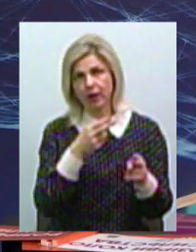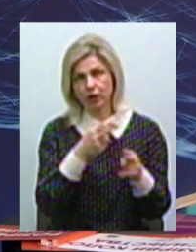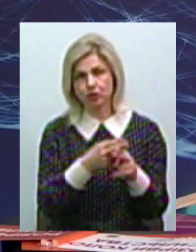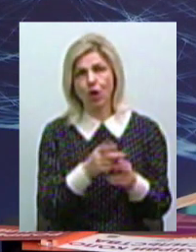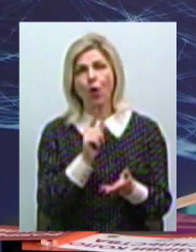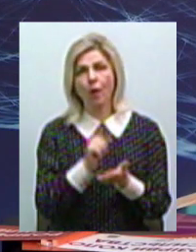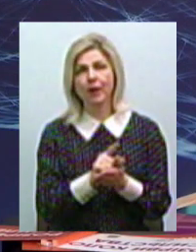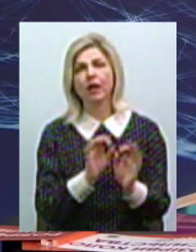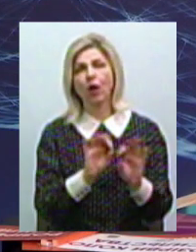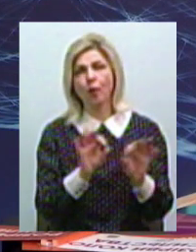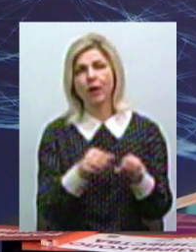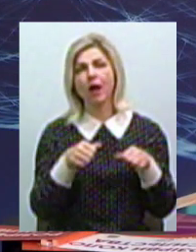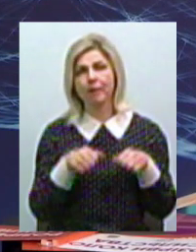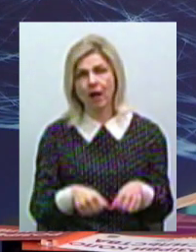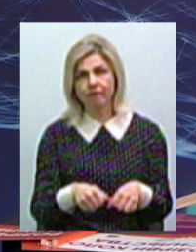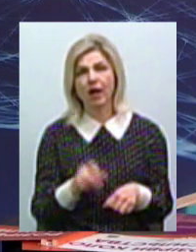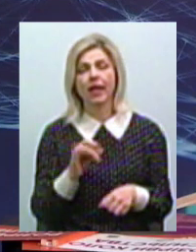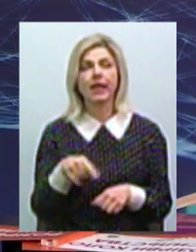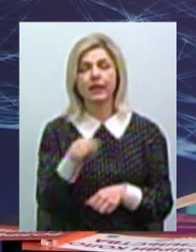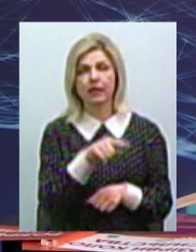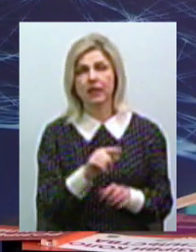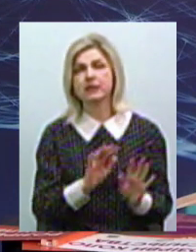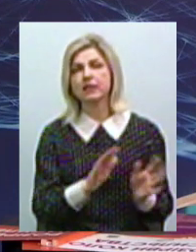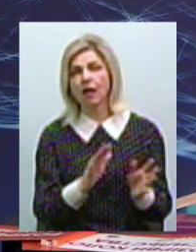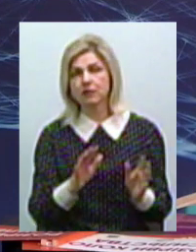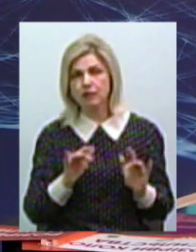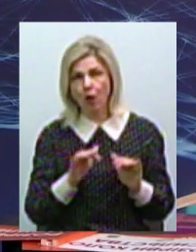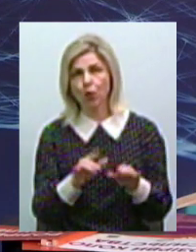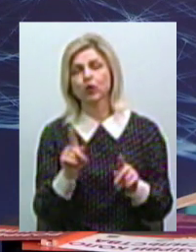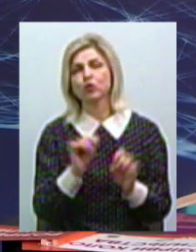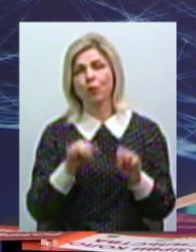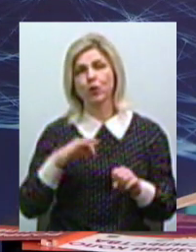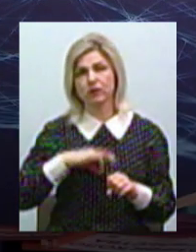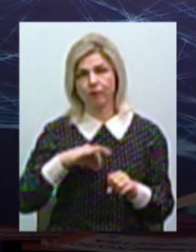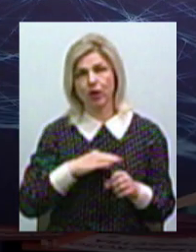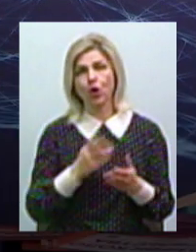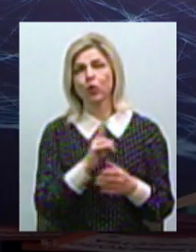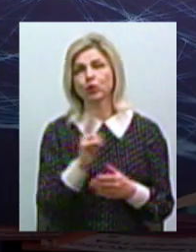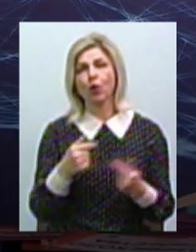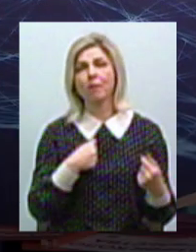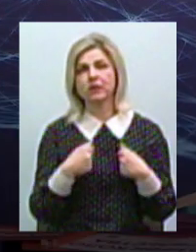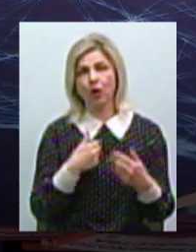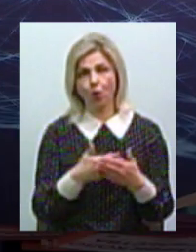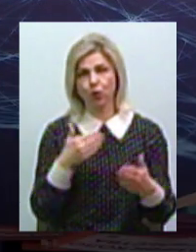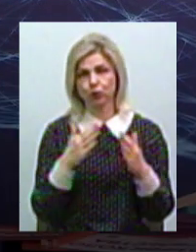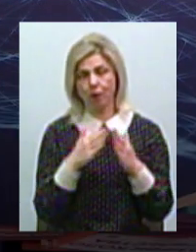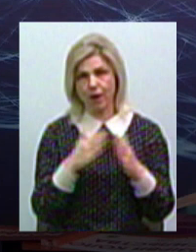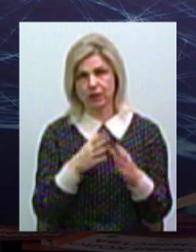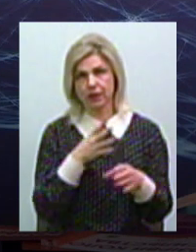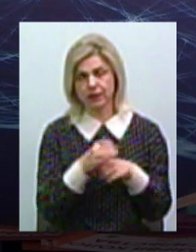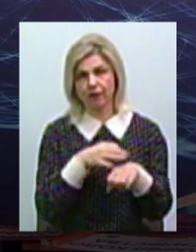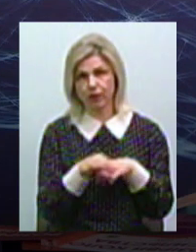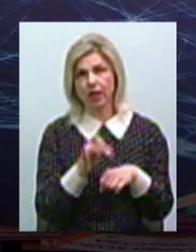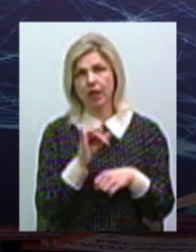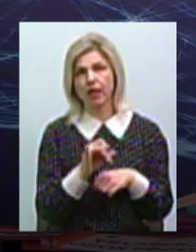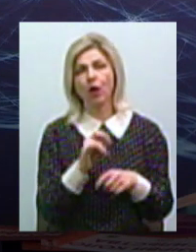Обов'язково роз'яснюються права та ті заходи, з якими можуть скористатися особи, які постраждали від домашнього насильства, і здійснюється контроль за поведінкою